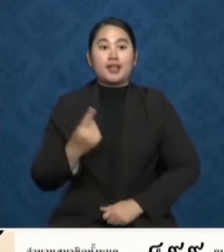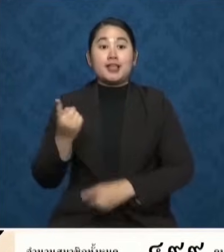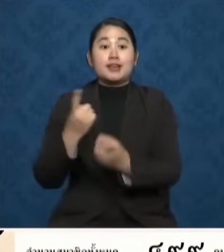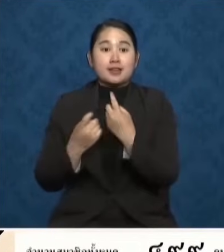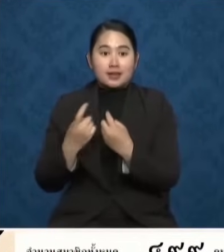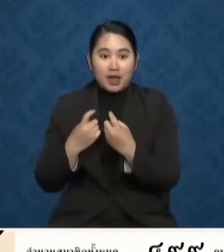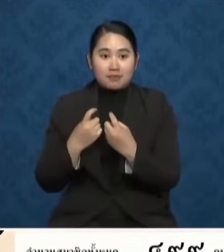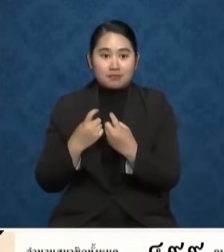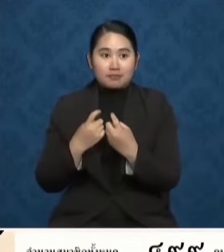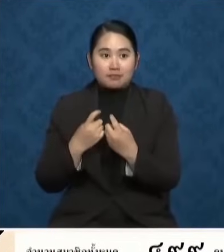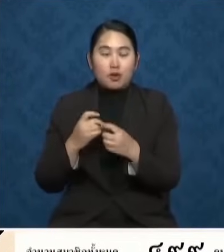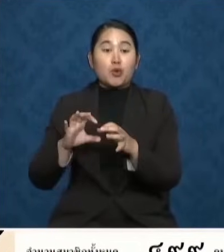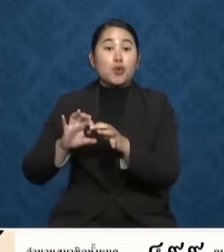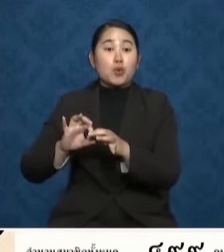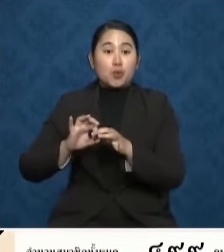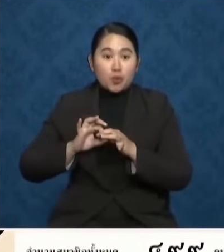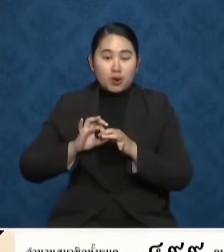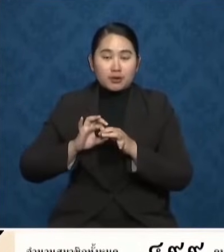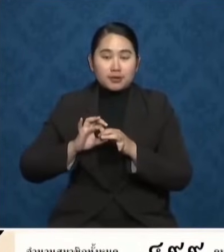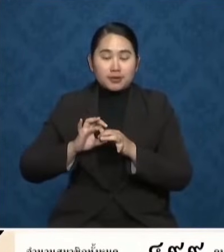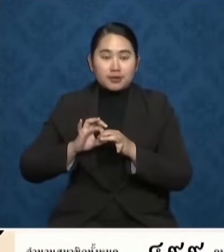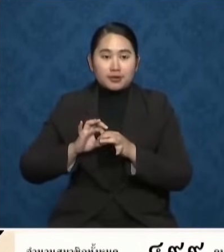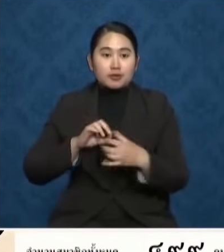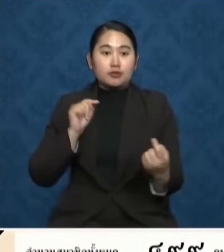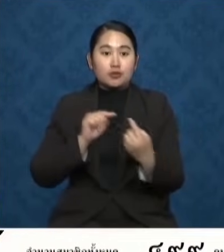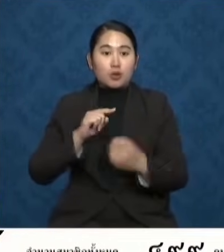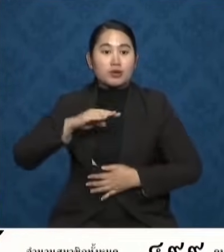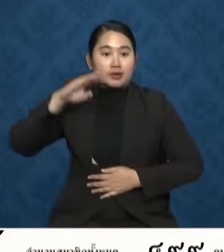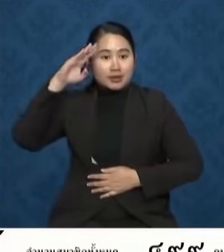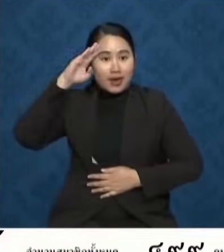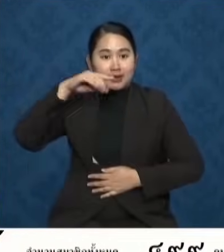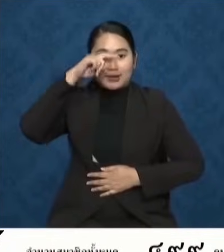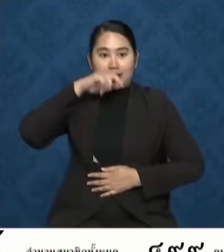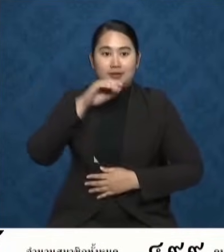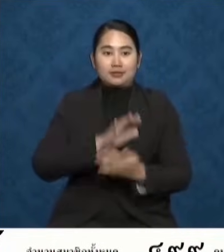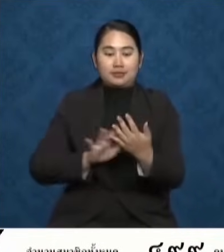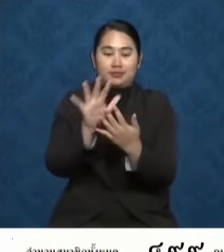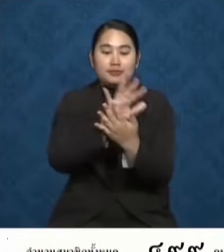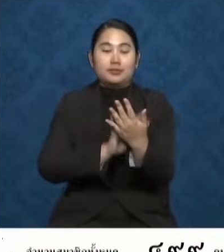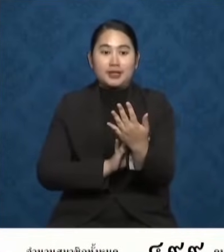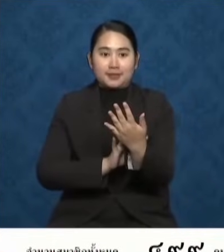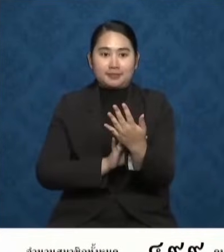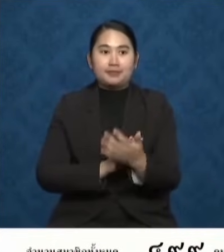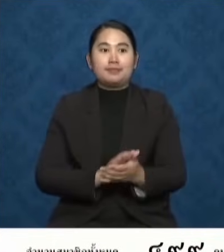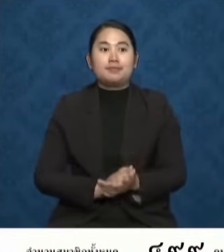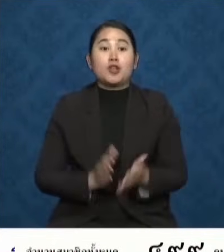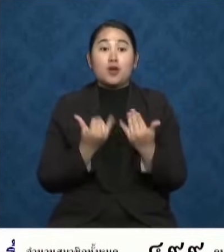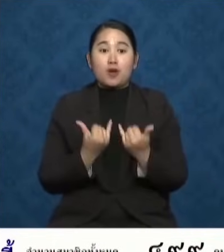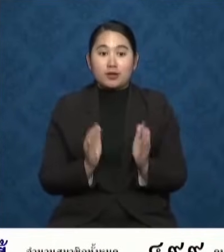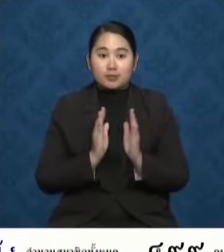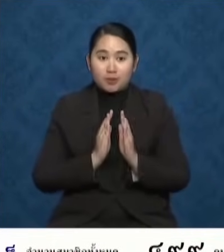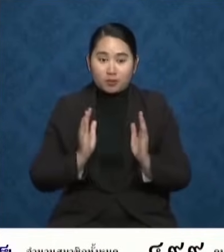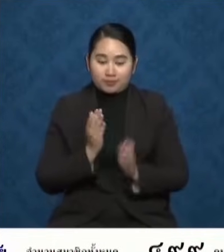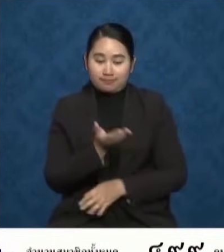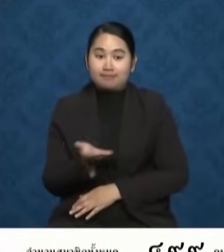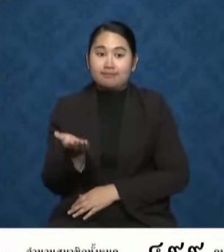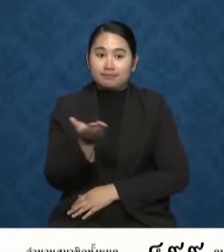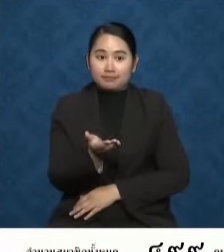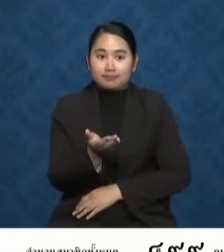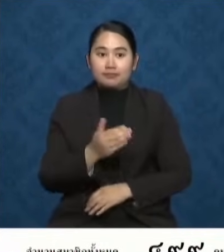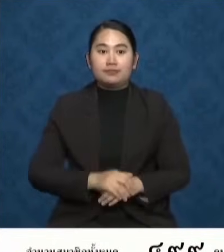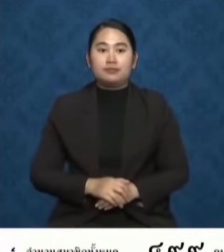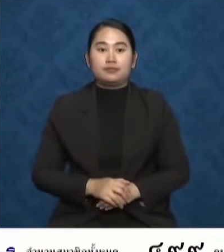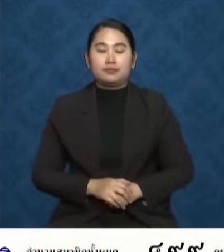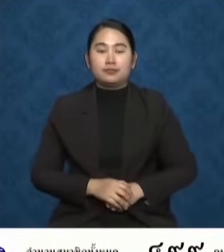ามในเชิงเป็นห่วงใยกับกองทัพและประเทศชาติเบื้องต้นต้องขอบคุณเพื่อนสมาชิกทุกท่านนะครับเพราะ